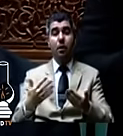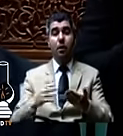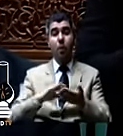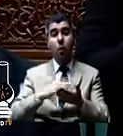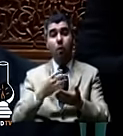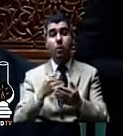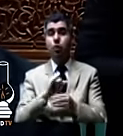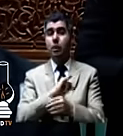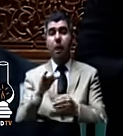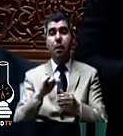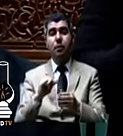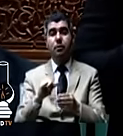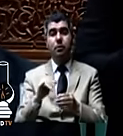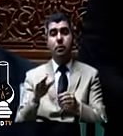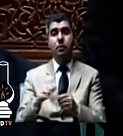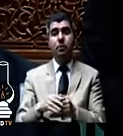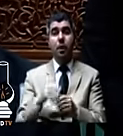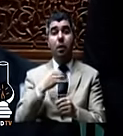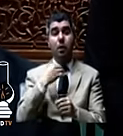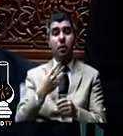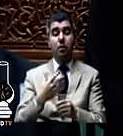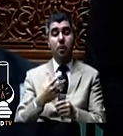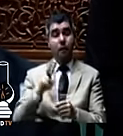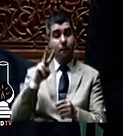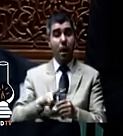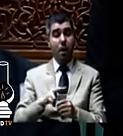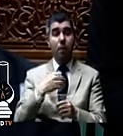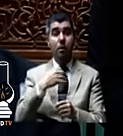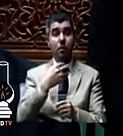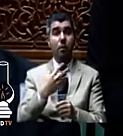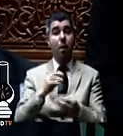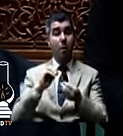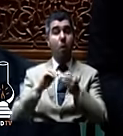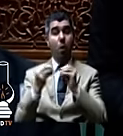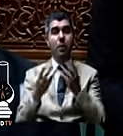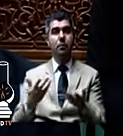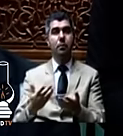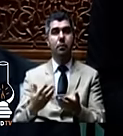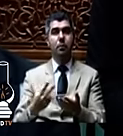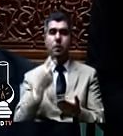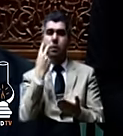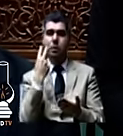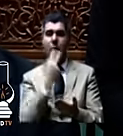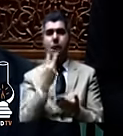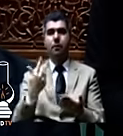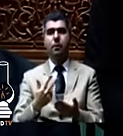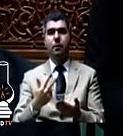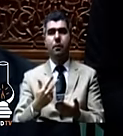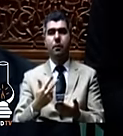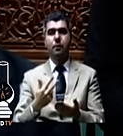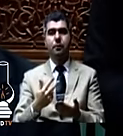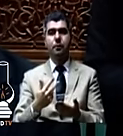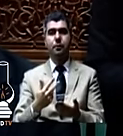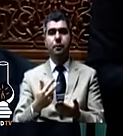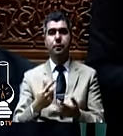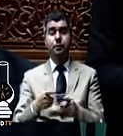مدينة يعني ما أقول معاقة، صحيح أنها إشكال كبير وأنتم ترونه بعينكم هذا موجود.